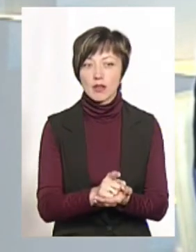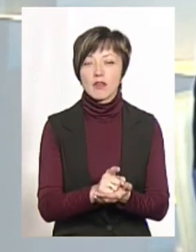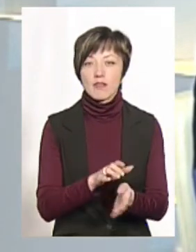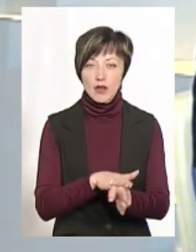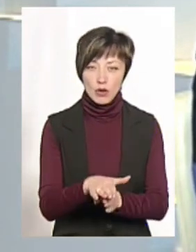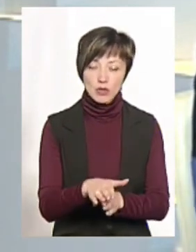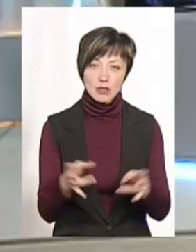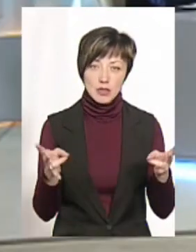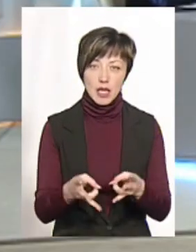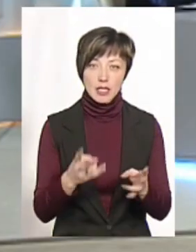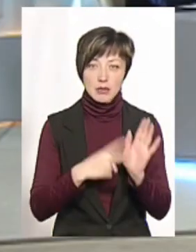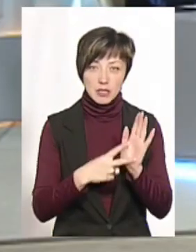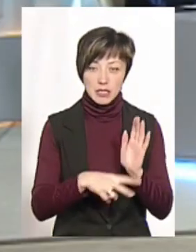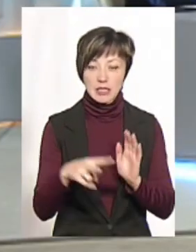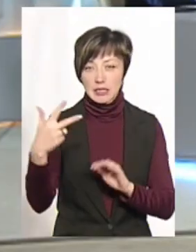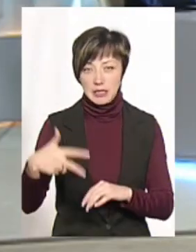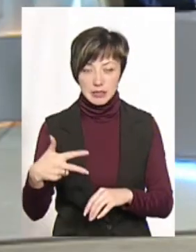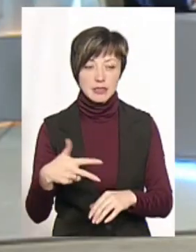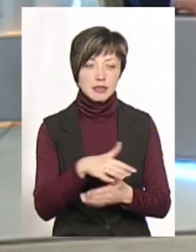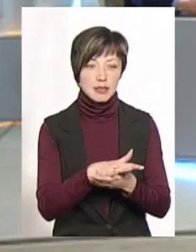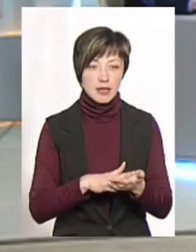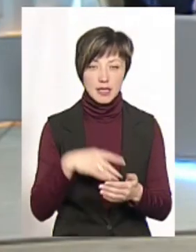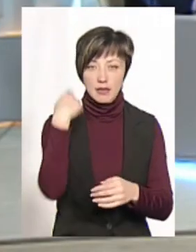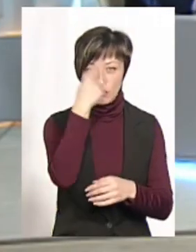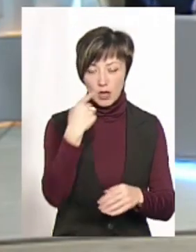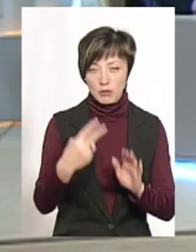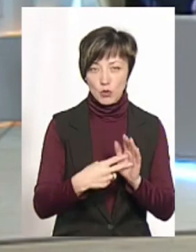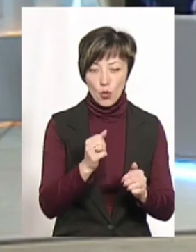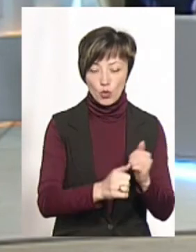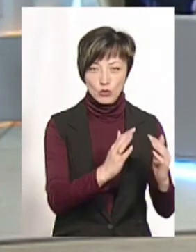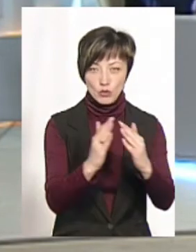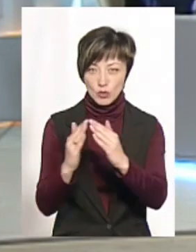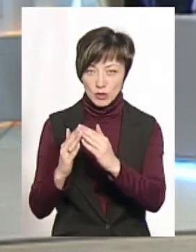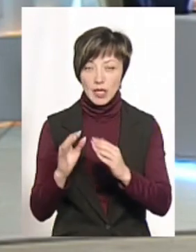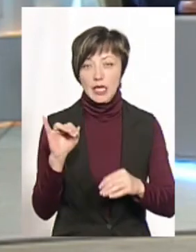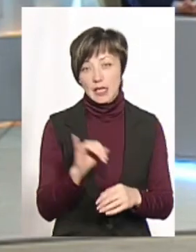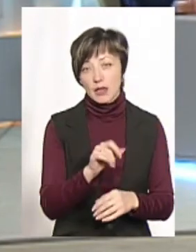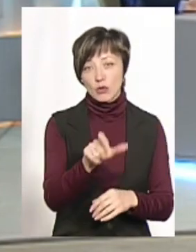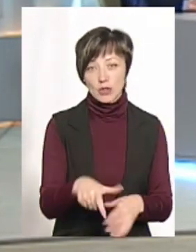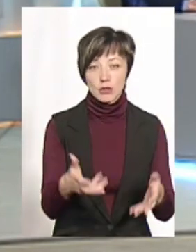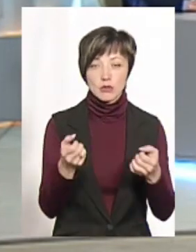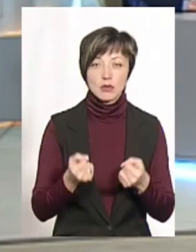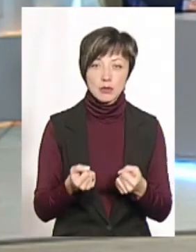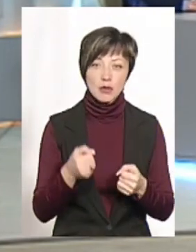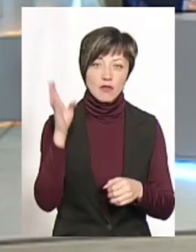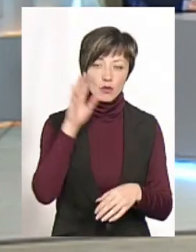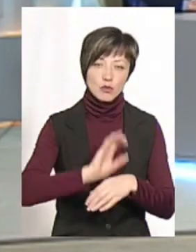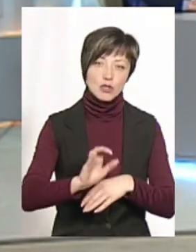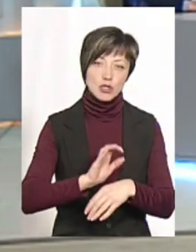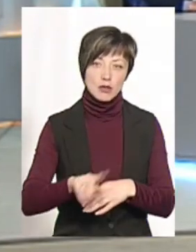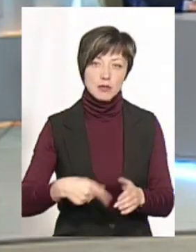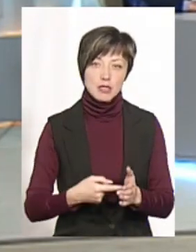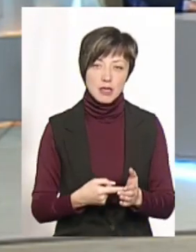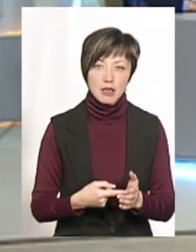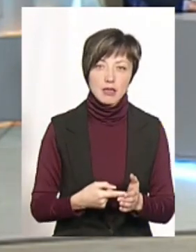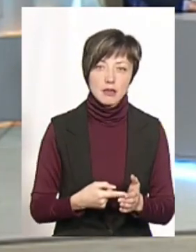повинні виконати. Якщо є 70-30, далі йде індивідуальне підключення кожного до мережі, ну і людина отримує водопостачання